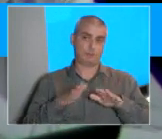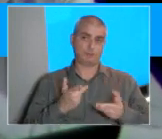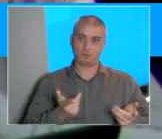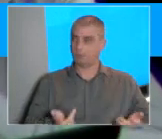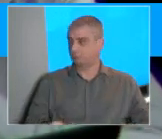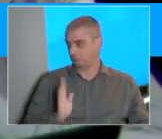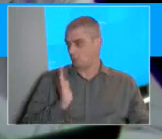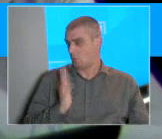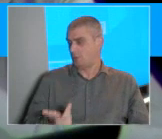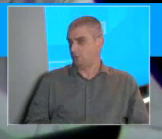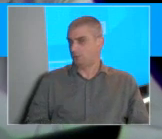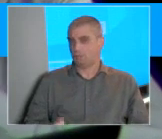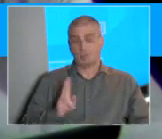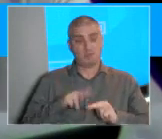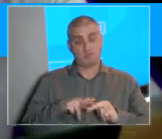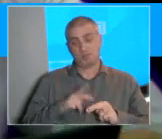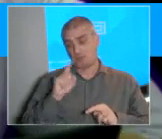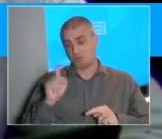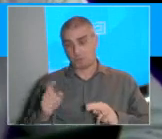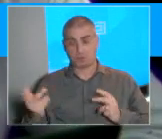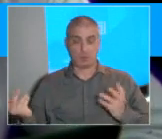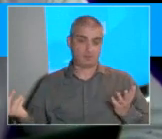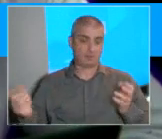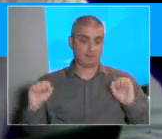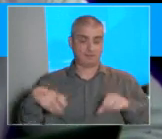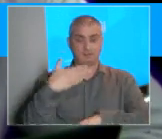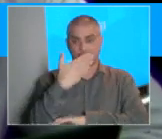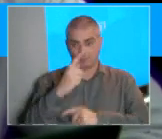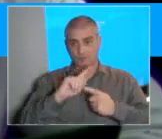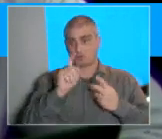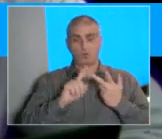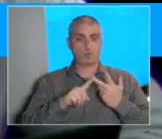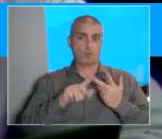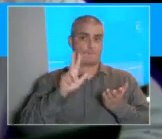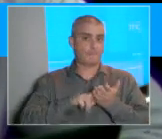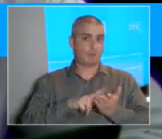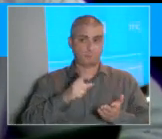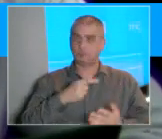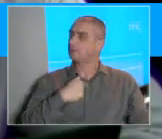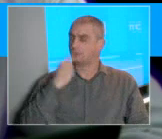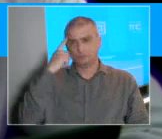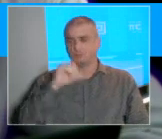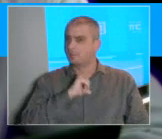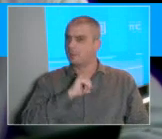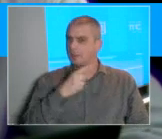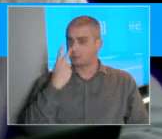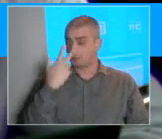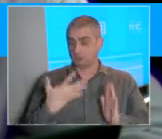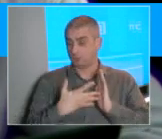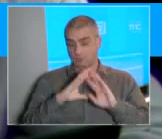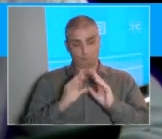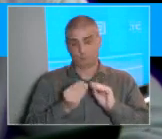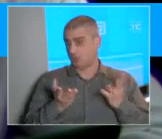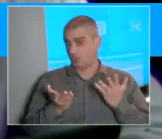לממשלה, של אחר כך אולי גם נשיא המדינה, אולי של בגץ. אני חושב שזה מעניין, כי אנחנו רואים בסקרים, בסך